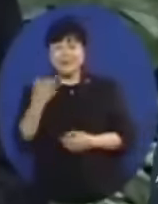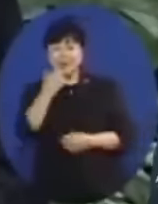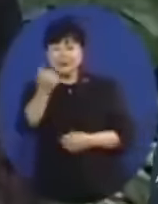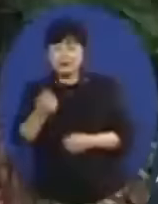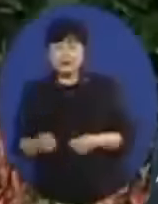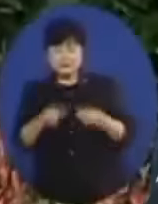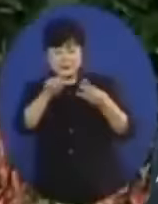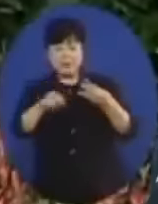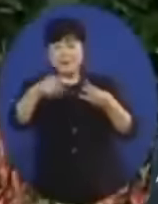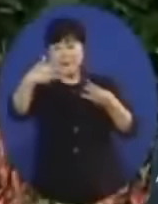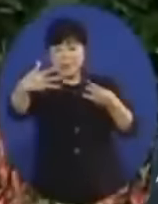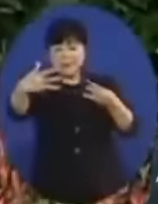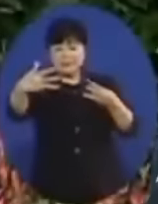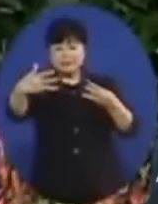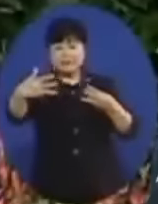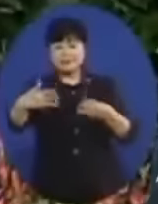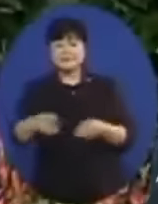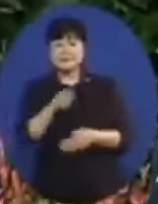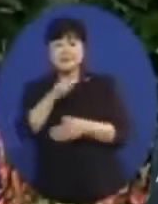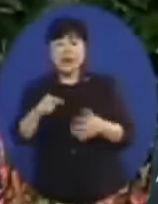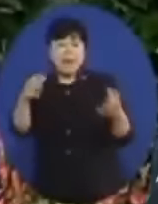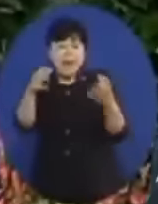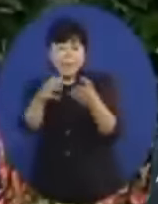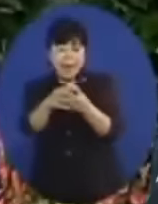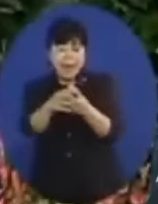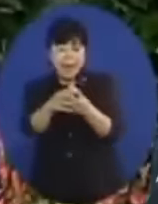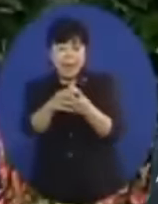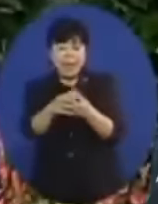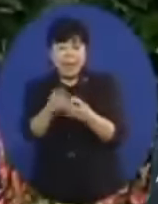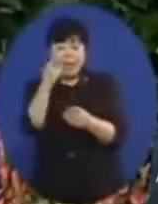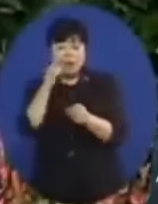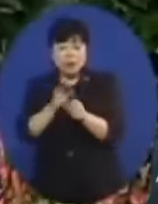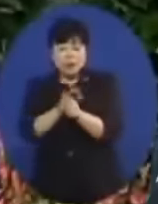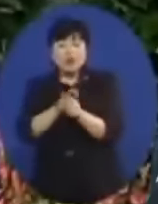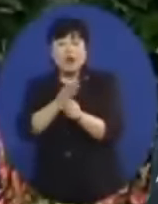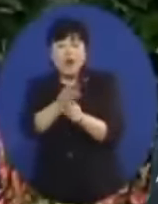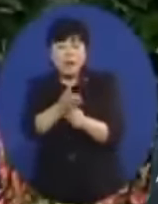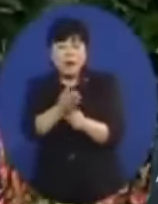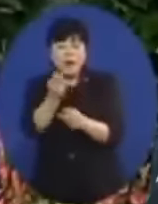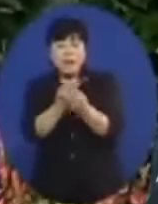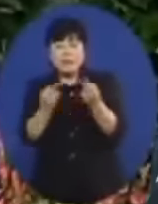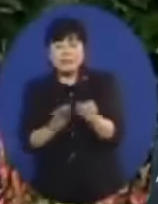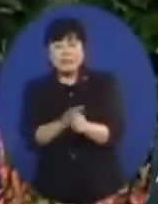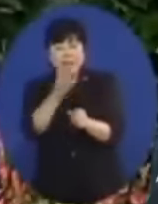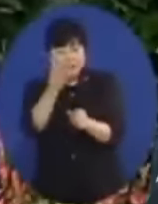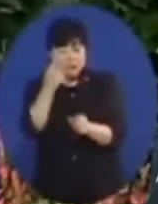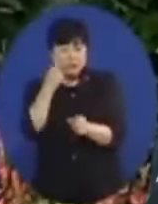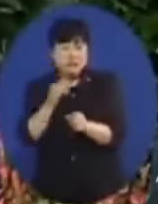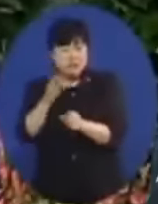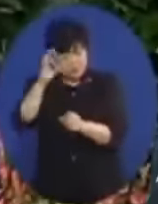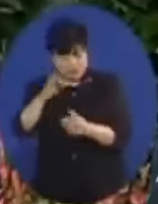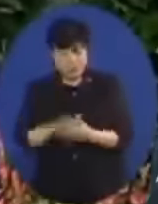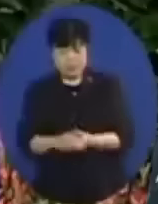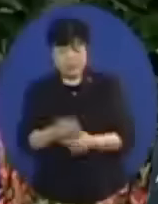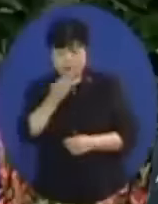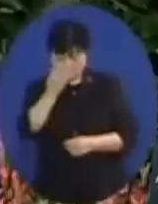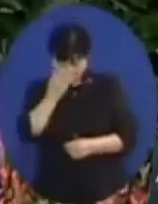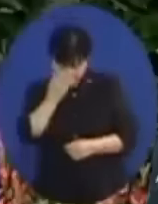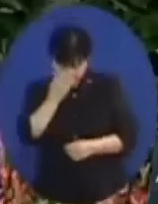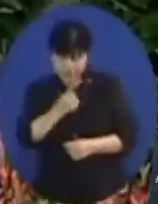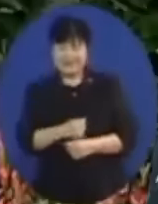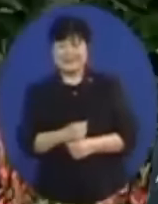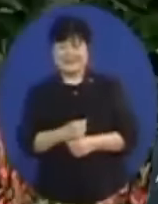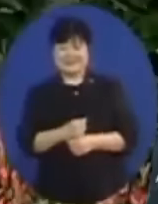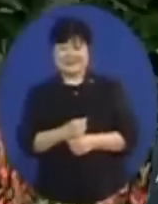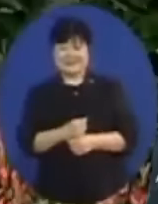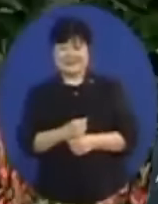베드로전서 3장 8절에 너희가 다 마음을 같이하여 동정하며 형제를 사랑하며 불쌍히 여기며 겸손하며,